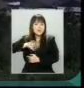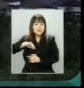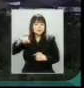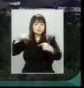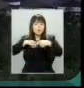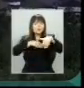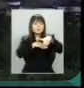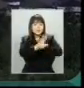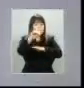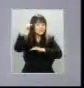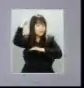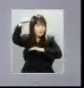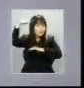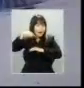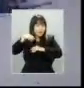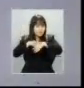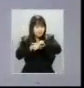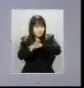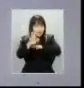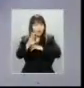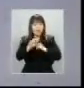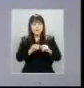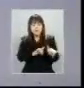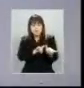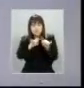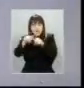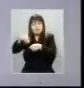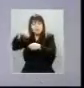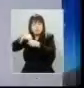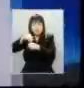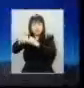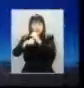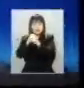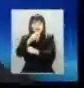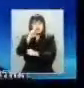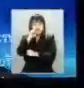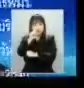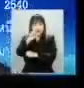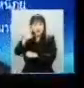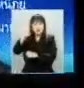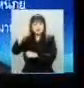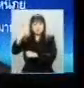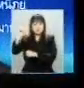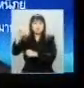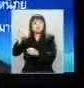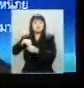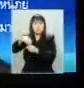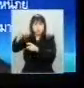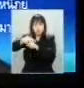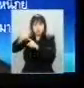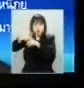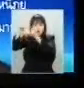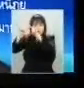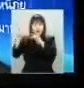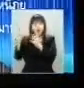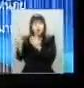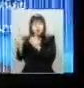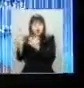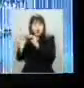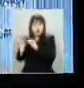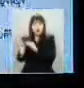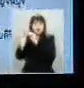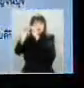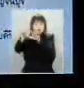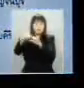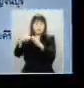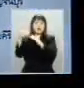ประเทศพม่าที่เข้ามาเมื่อปี2540เพื่อพักพิงที่นี่ชั่วคราวระหว่างรอการส่งตัวต่อไปยังประเทศที่